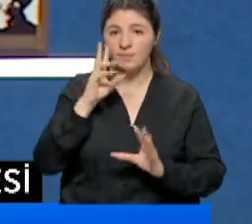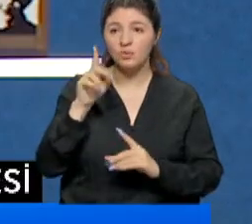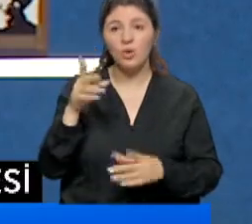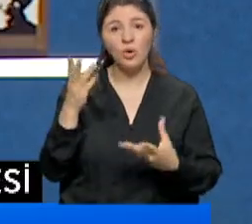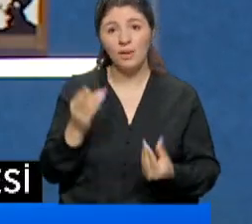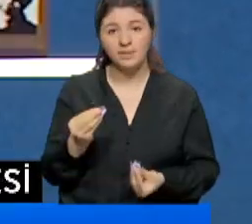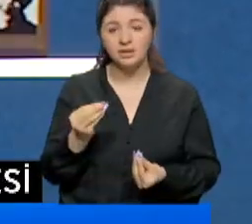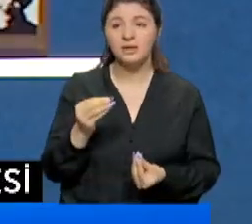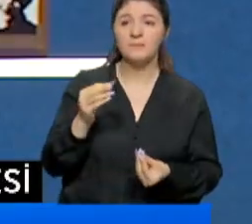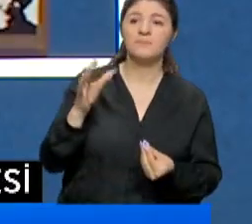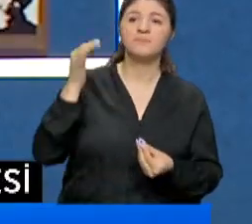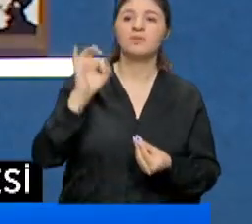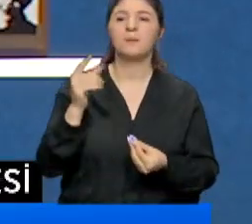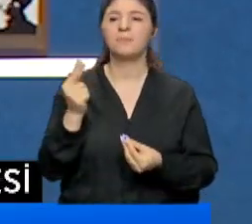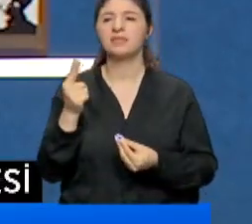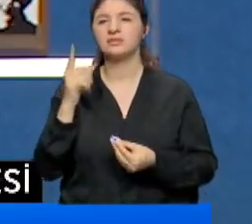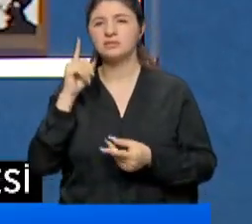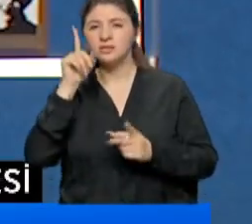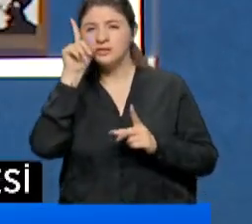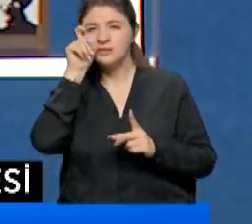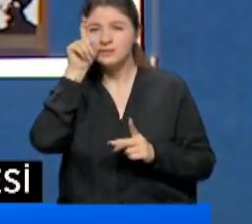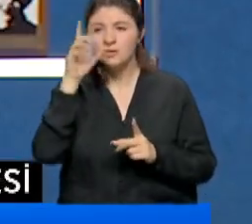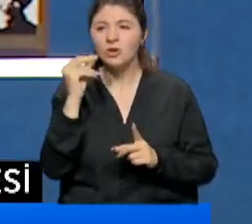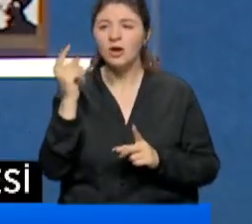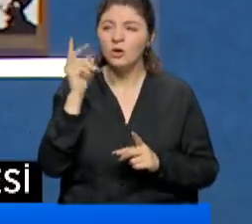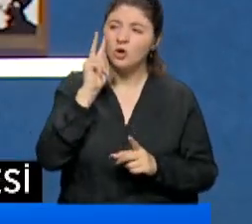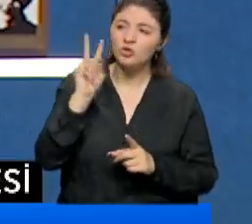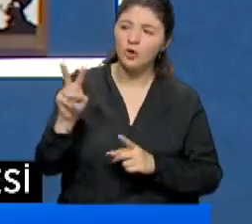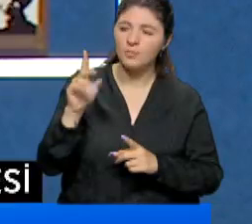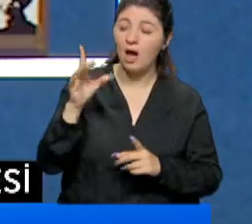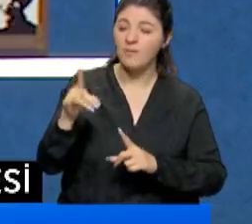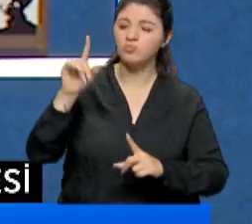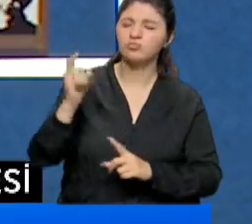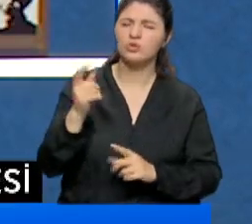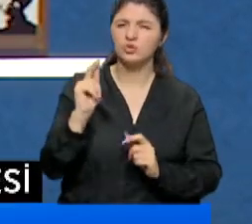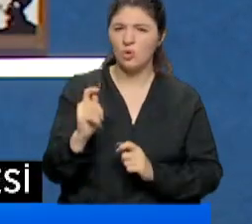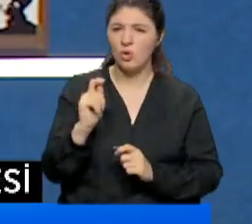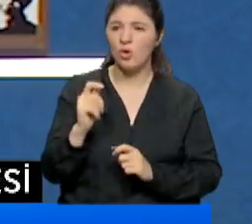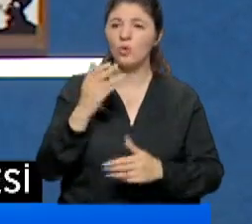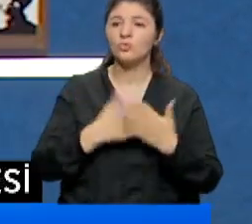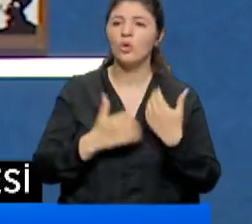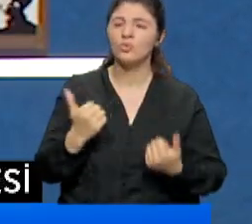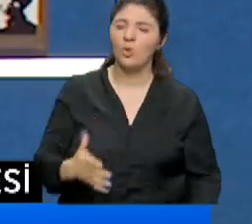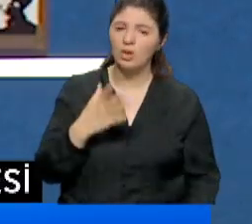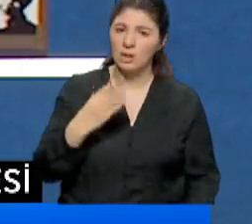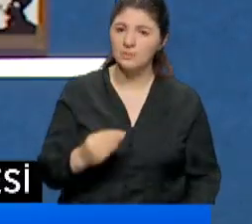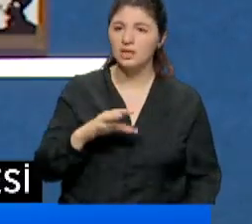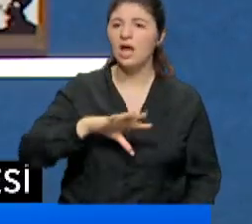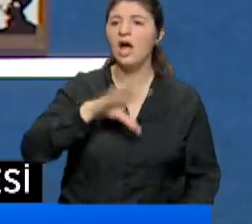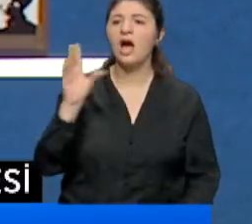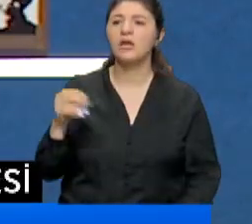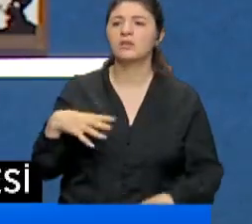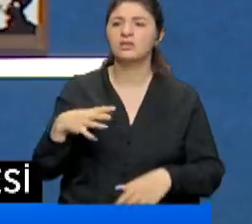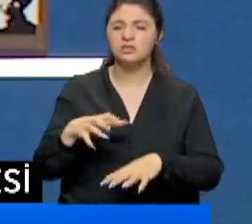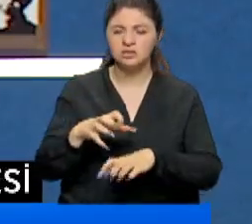olabilir başlangıçta biraz sinsi oluyor çok tanımak kolay değil ki tanı koymak zor yorgunluk olabilir her